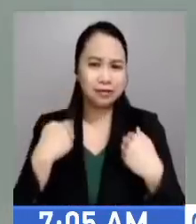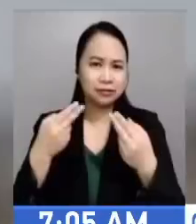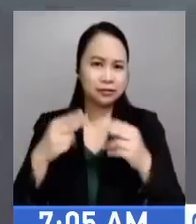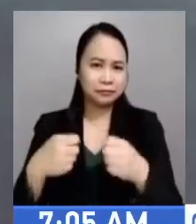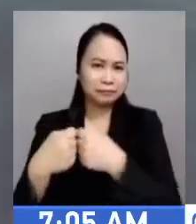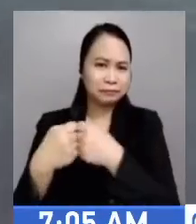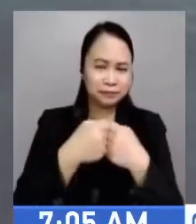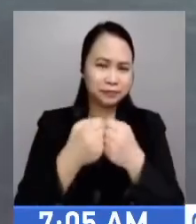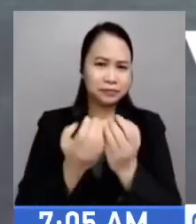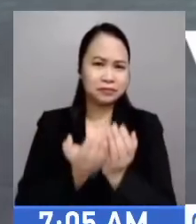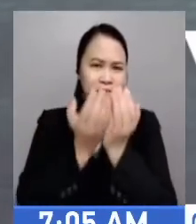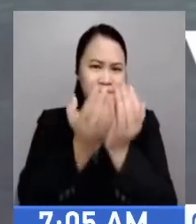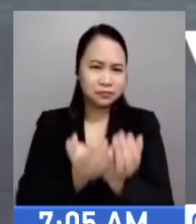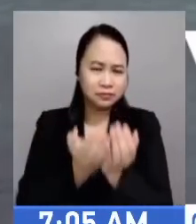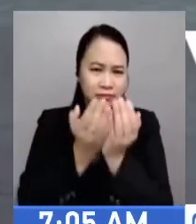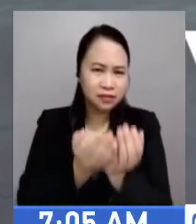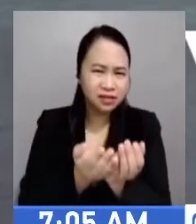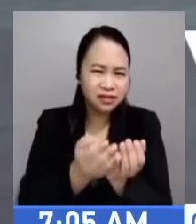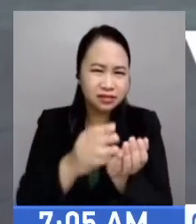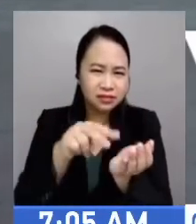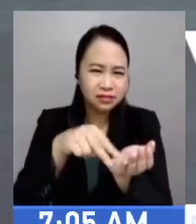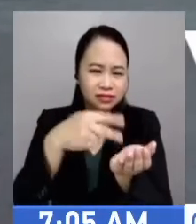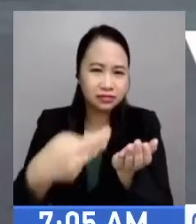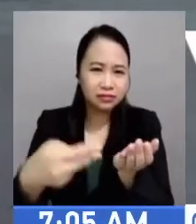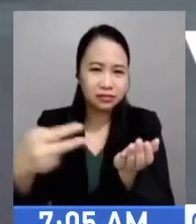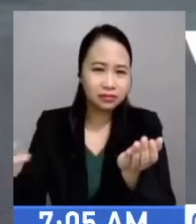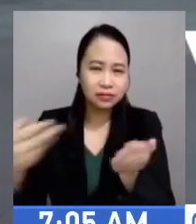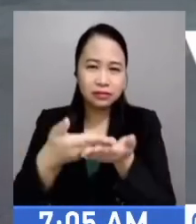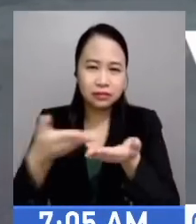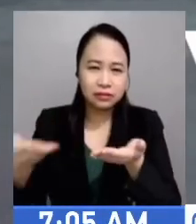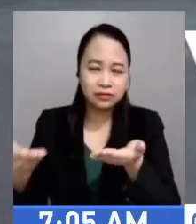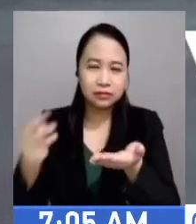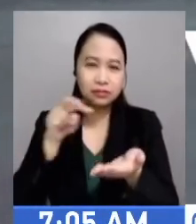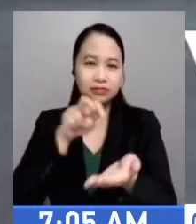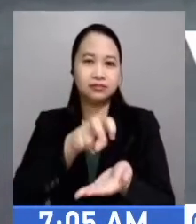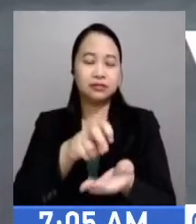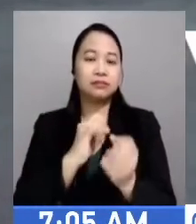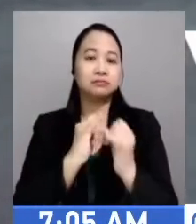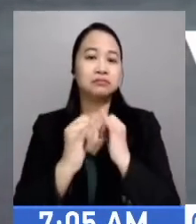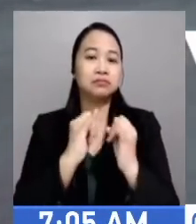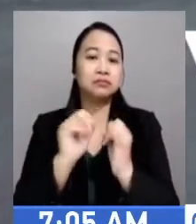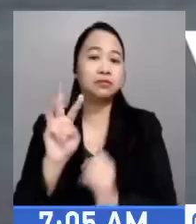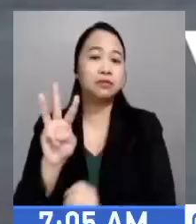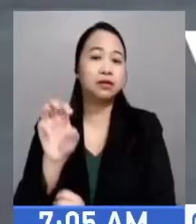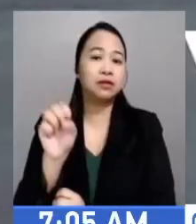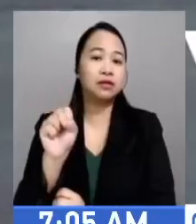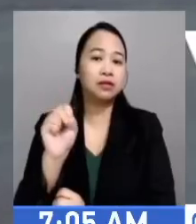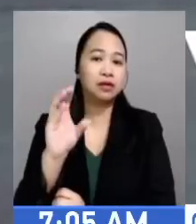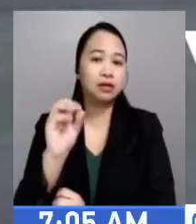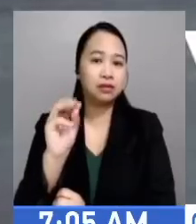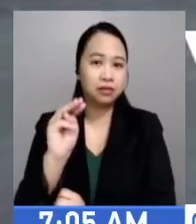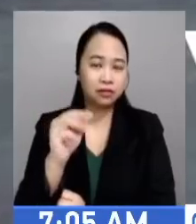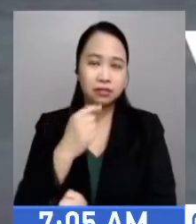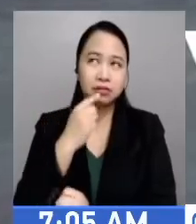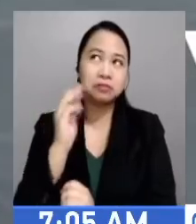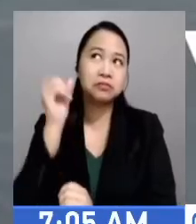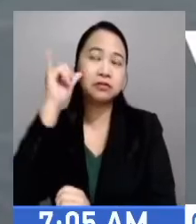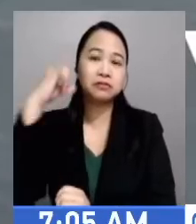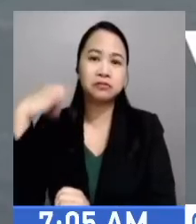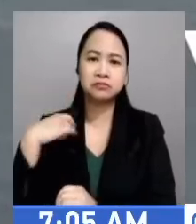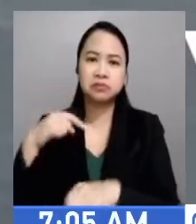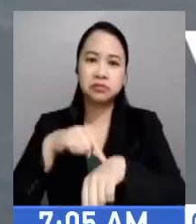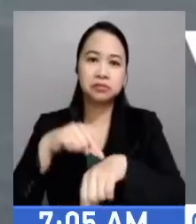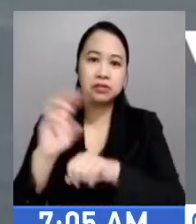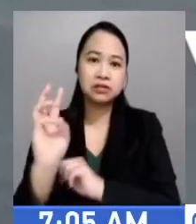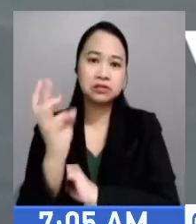sa isla. Sa isang pahayag, sinabi ng Westcom na bandang 6:45 ng umaga kahapon, namataan ng mga tauhan ng Naval Station